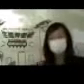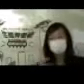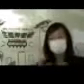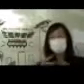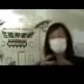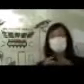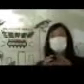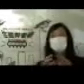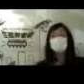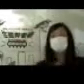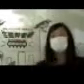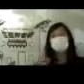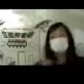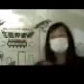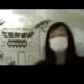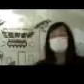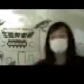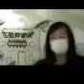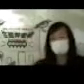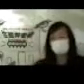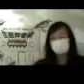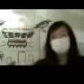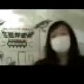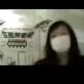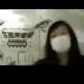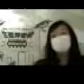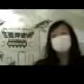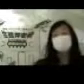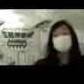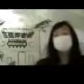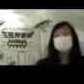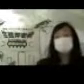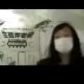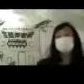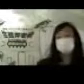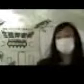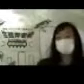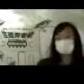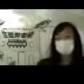放咗喺一個秋風嘅枝條上面啦。咁而